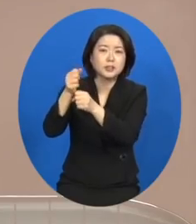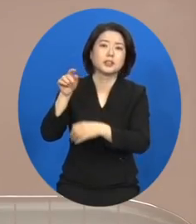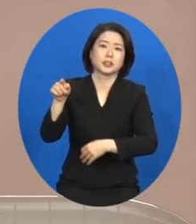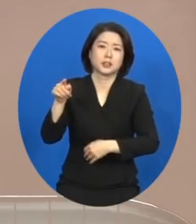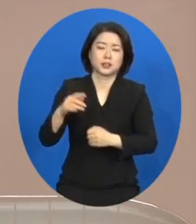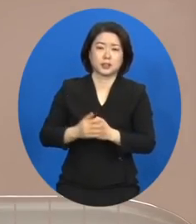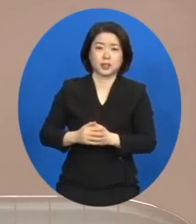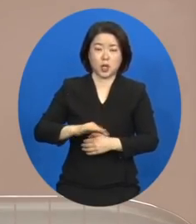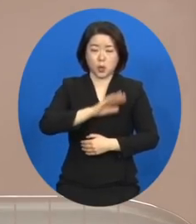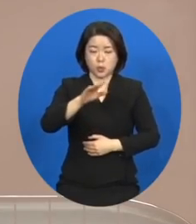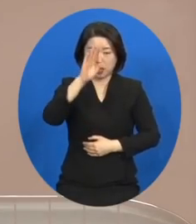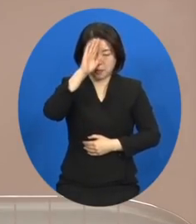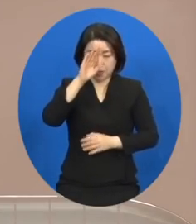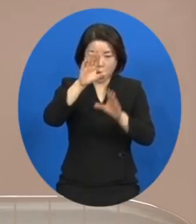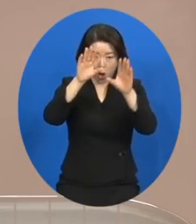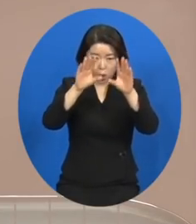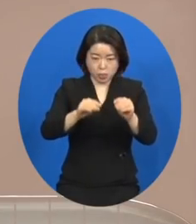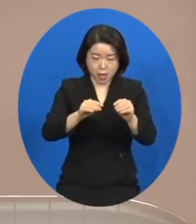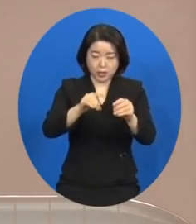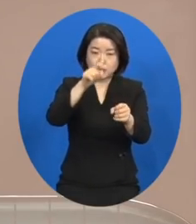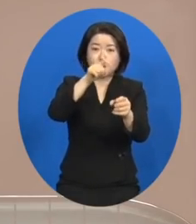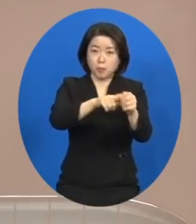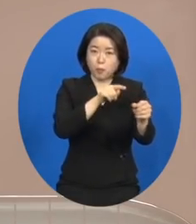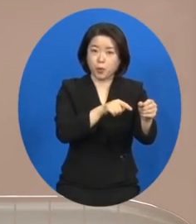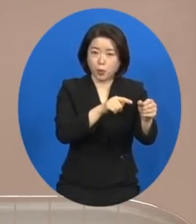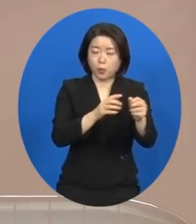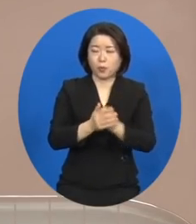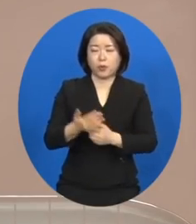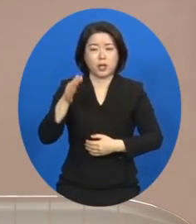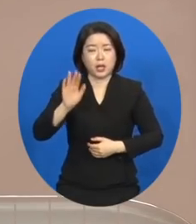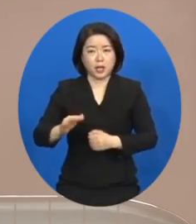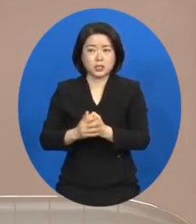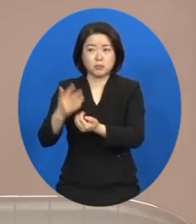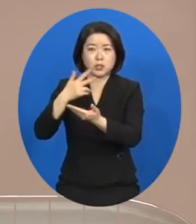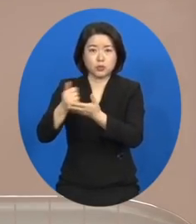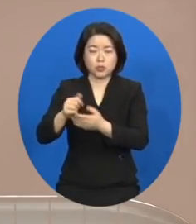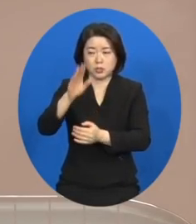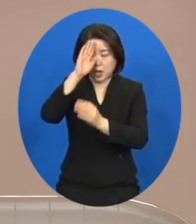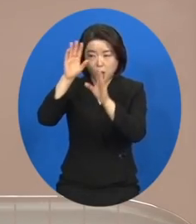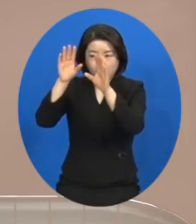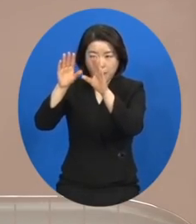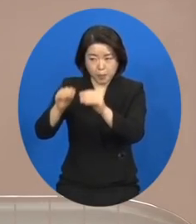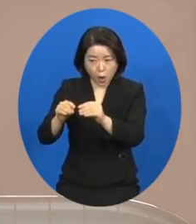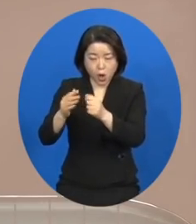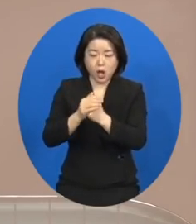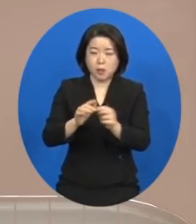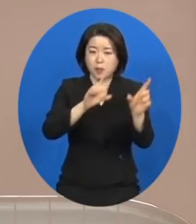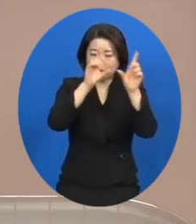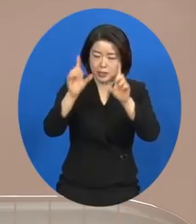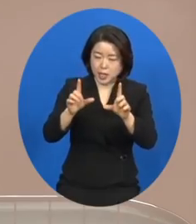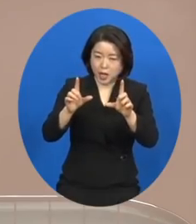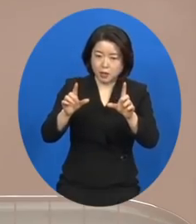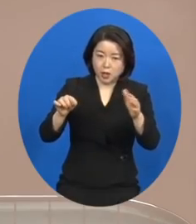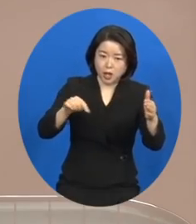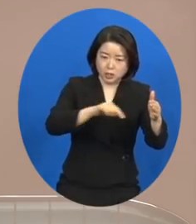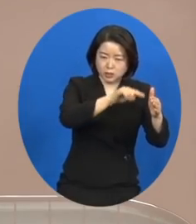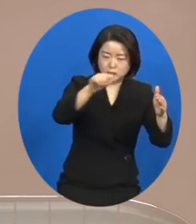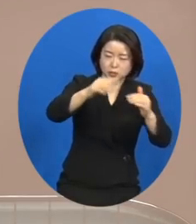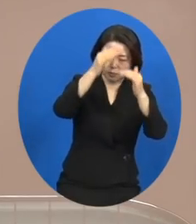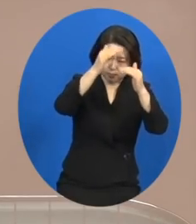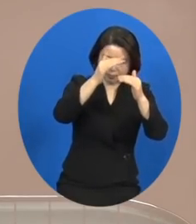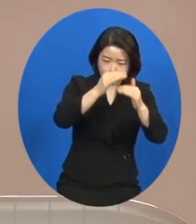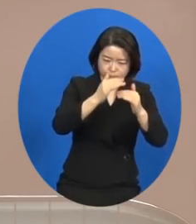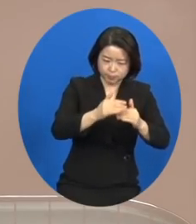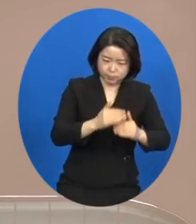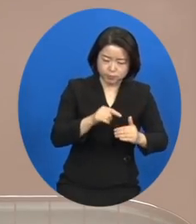우리는 병이 낫는 것이 목표라고 생각을 합니다. 그런데 주님은 오히려 병이나 삶의 문제의 한 복판에서 우리가